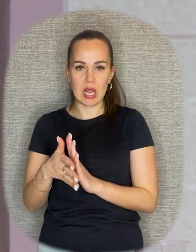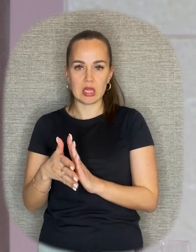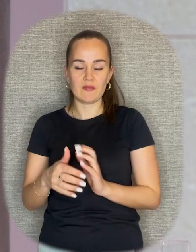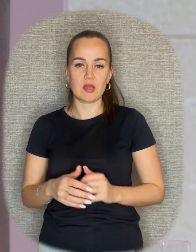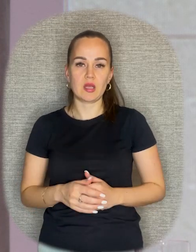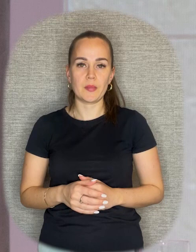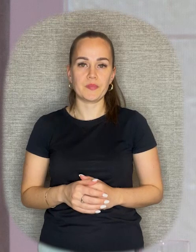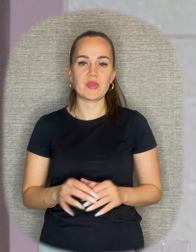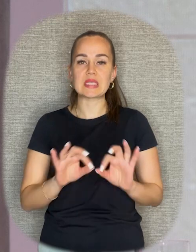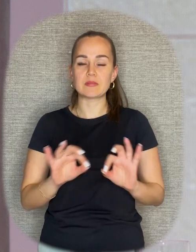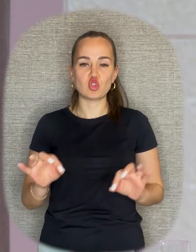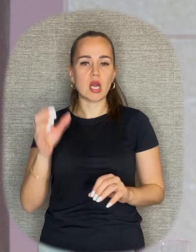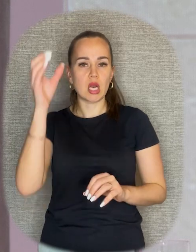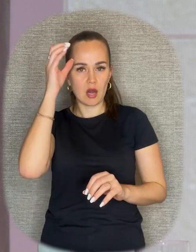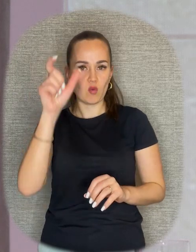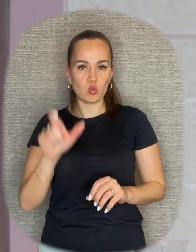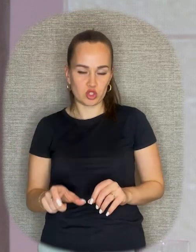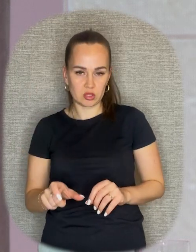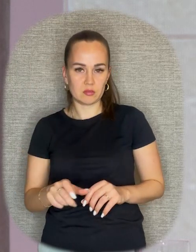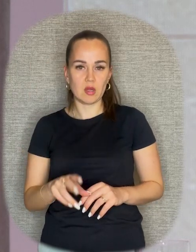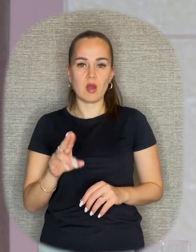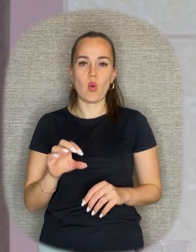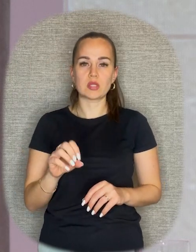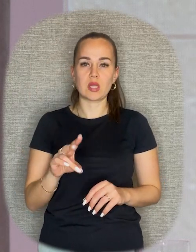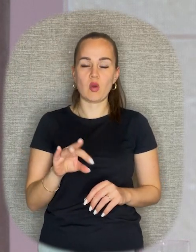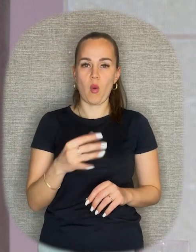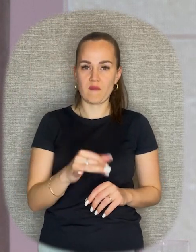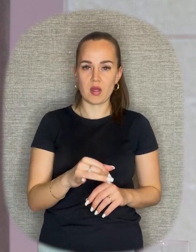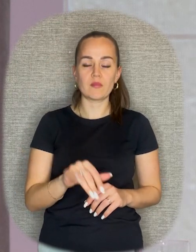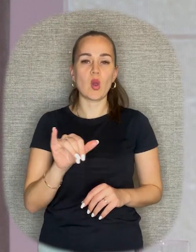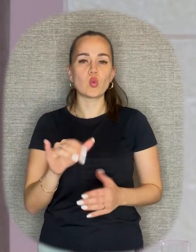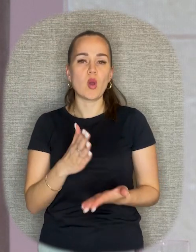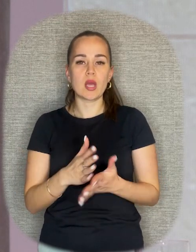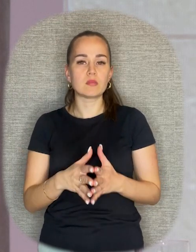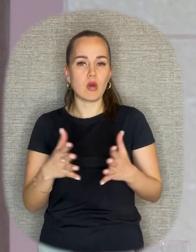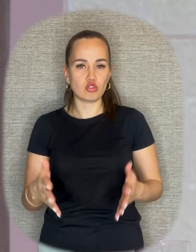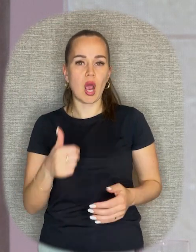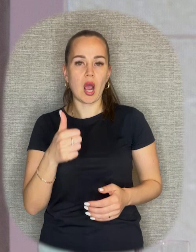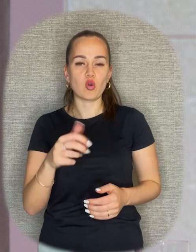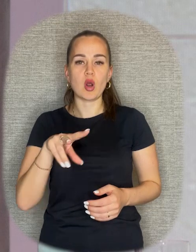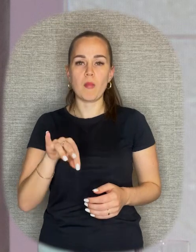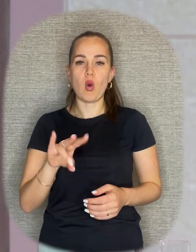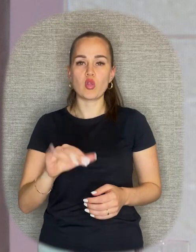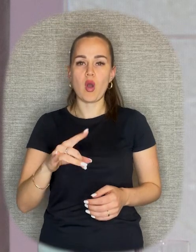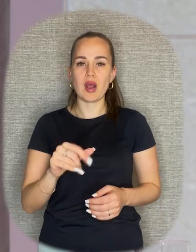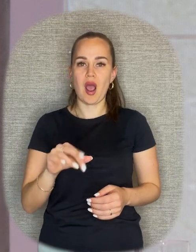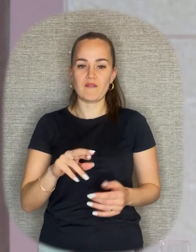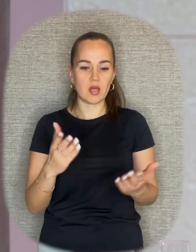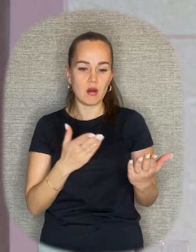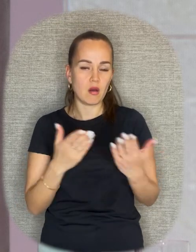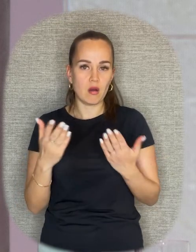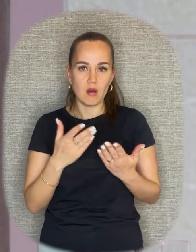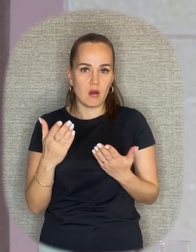вот этому посвящены исследования замечательного замечательного учёного Юлии Леонидовны Косенко вой у неё